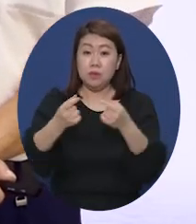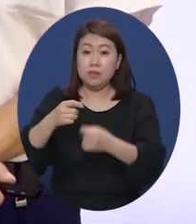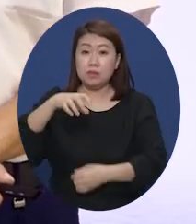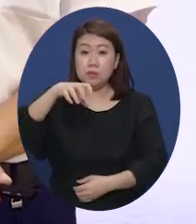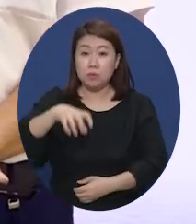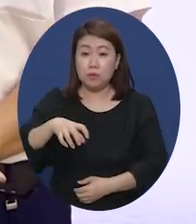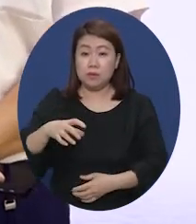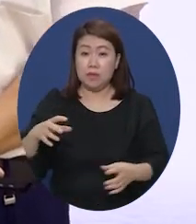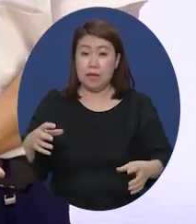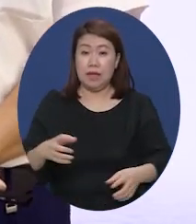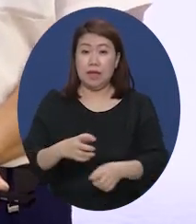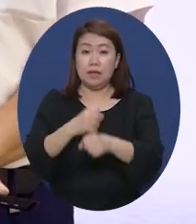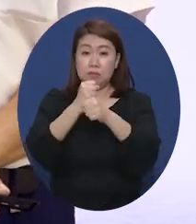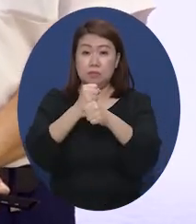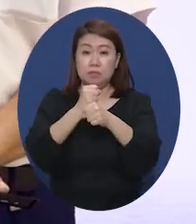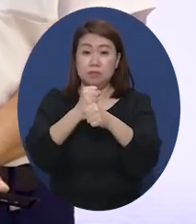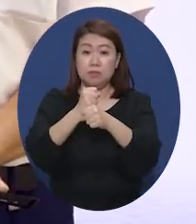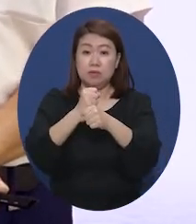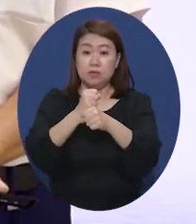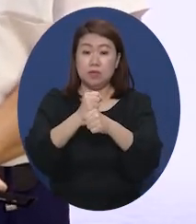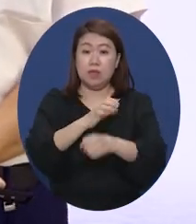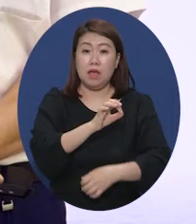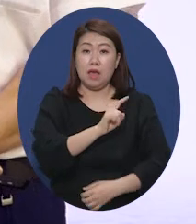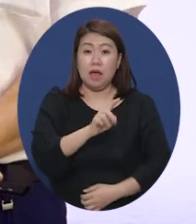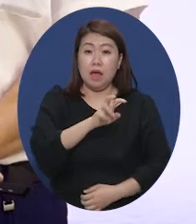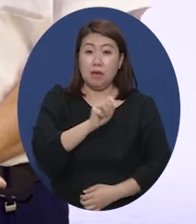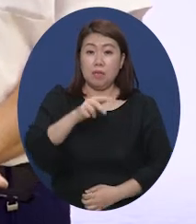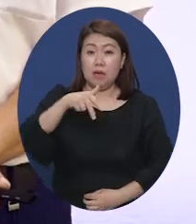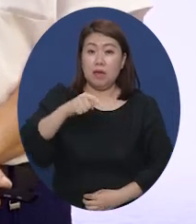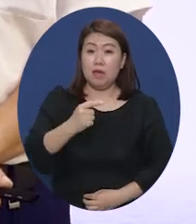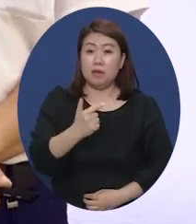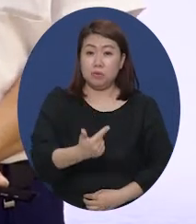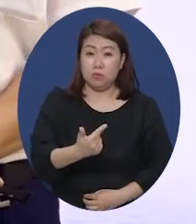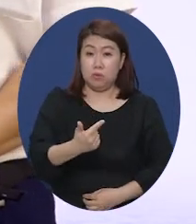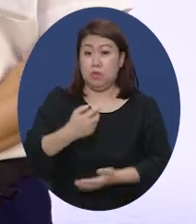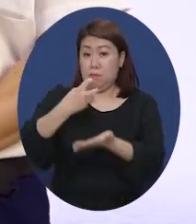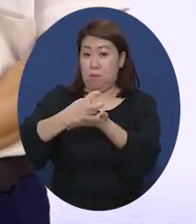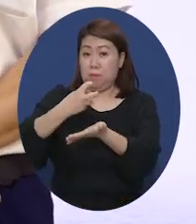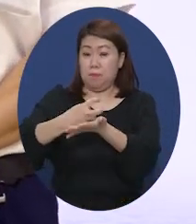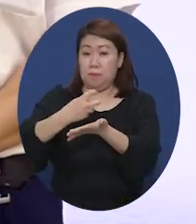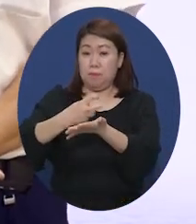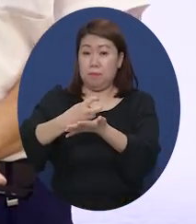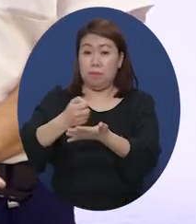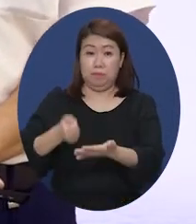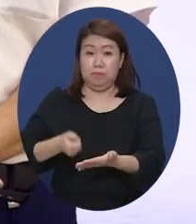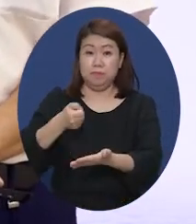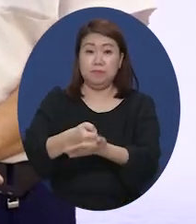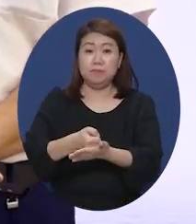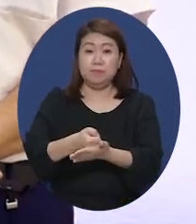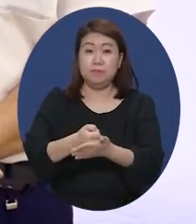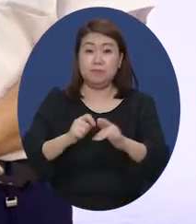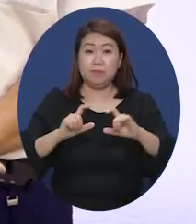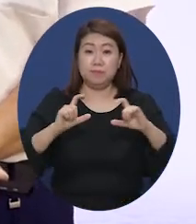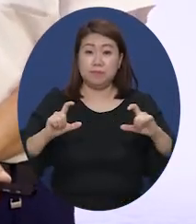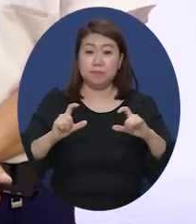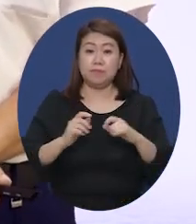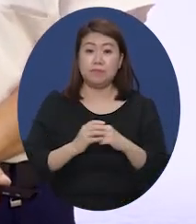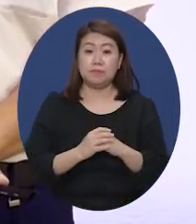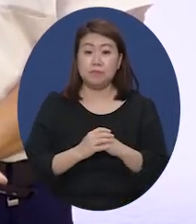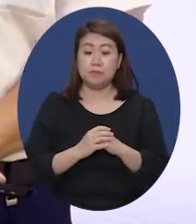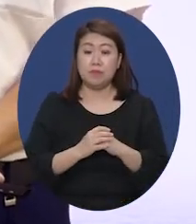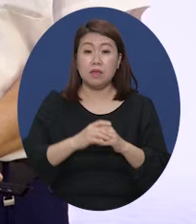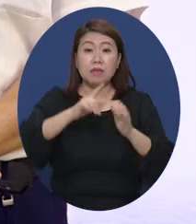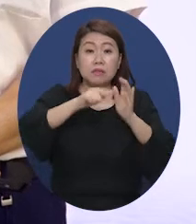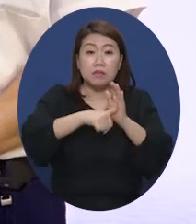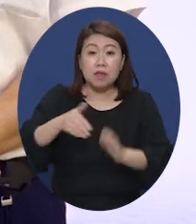갖는 지역을 합쳐서 이른바 아마조니아 레가오. 그러니까 직역을 하게 되면 이제 법적인 아마존이라 이 말인데